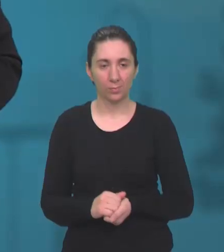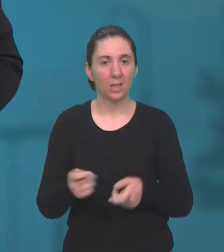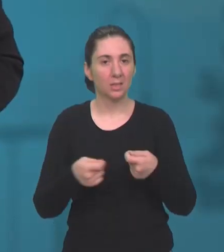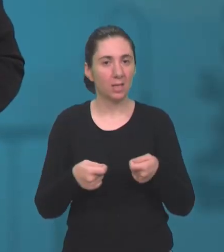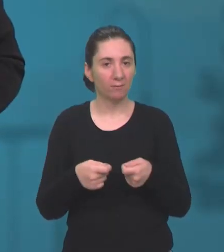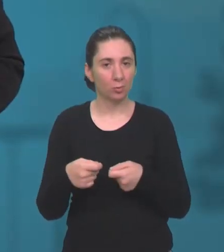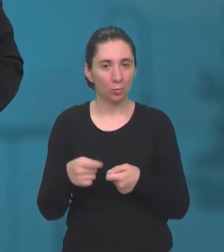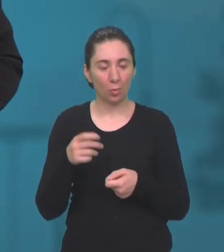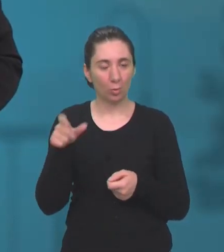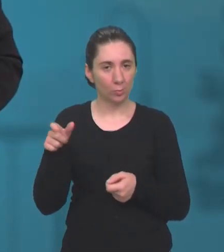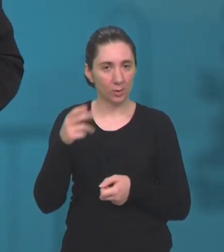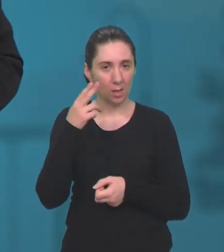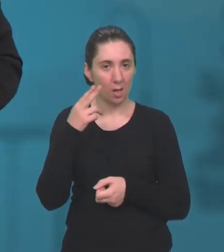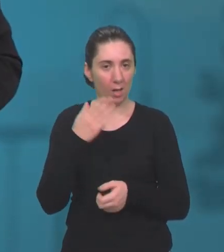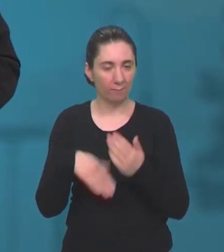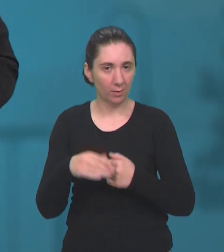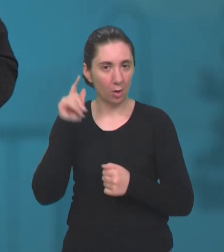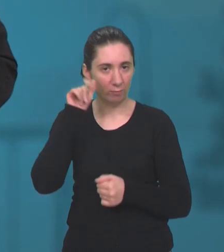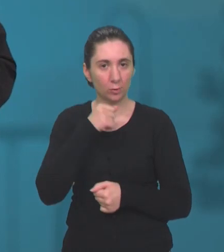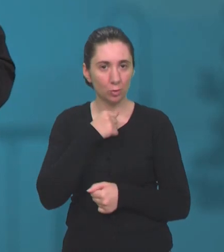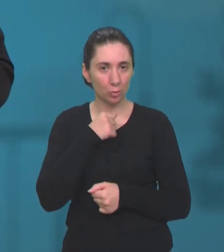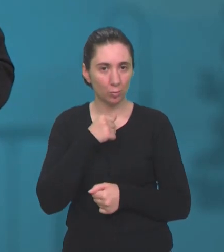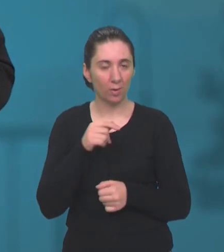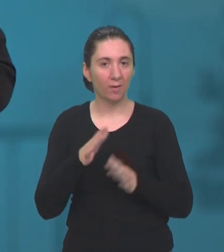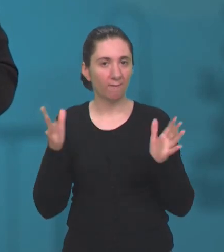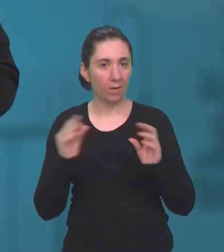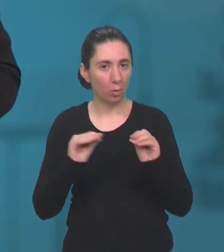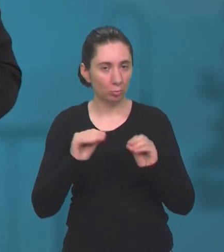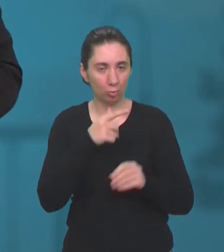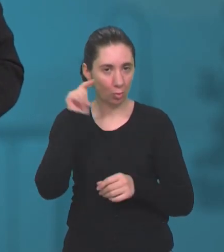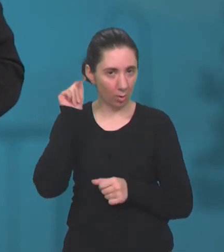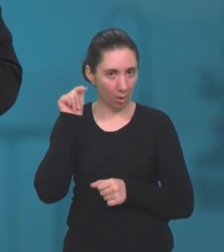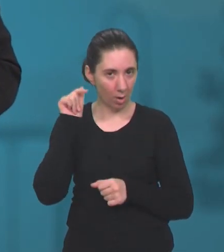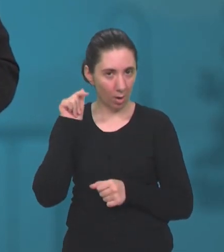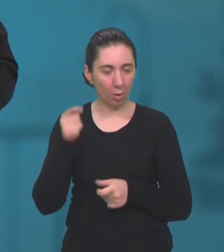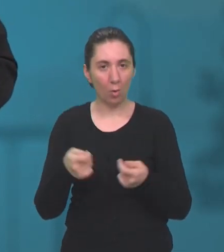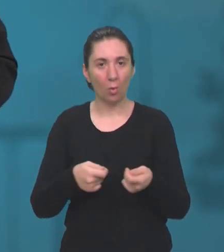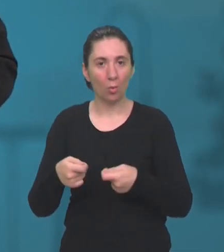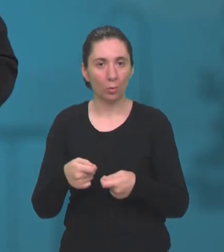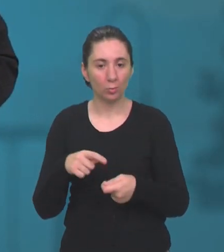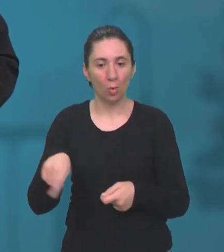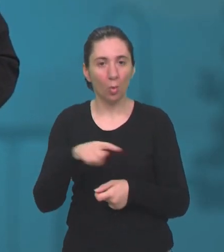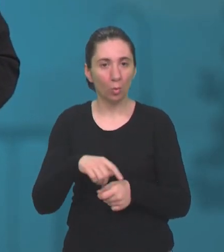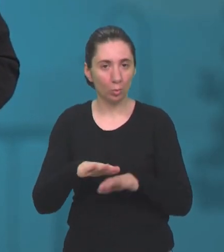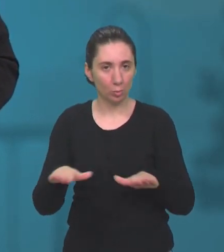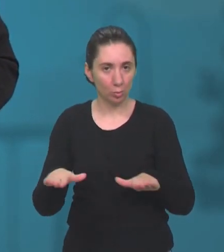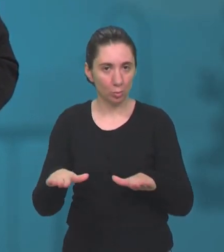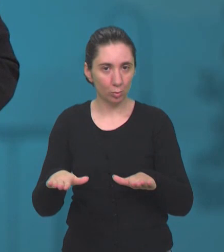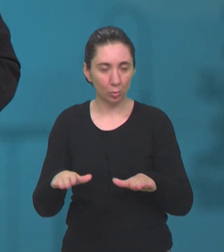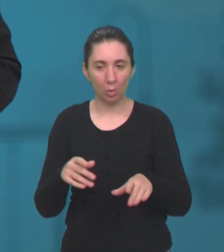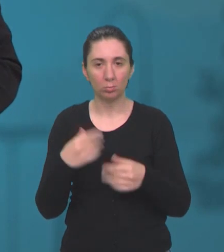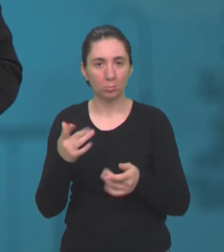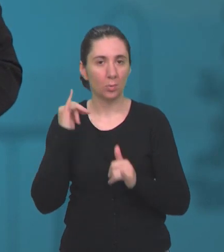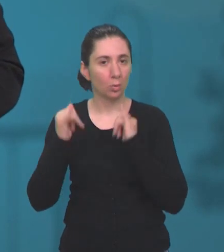Savez udruga osoba s invaliditetom Karlovačke županije i Veleučilište u Karlovcu organizirali su okrugli stol